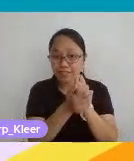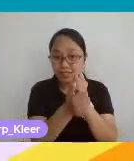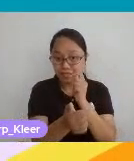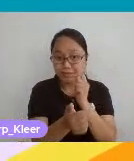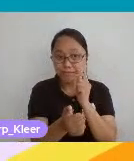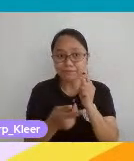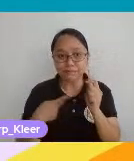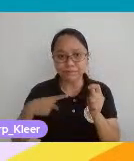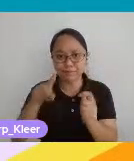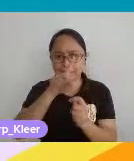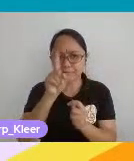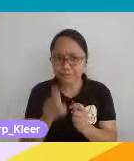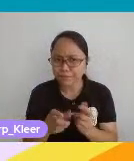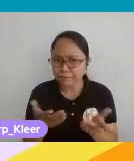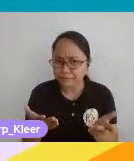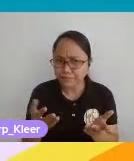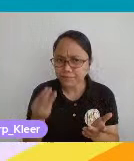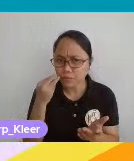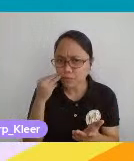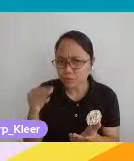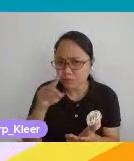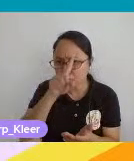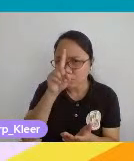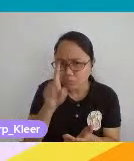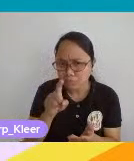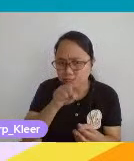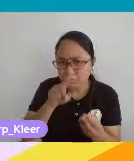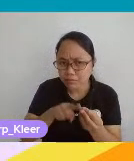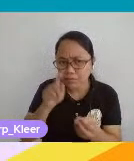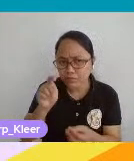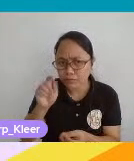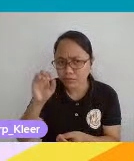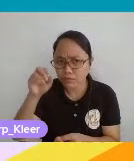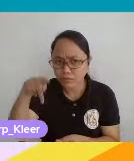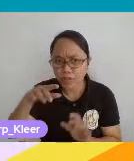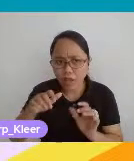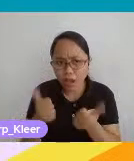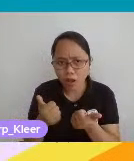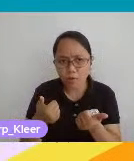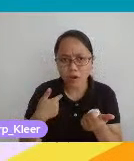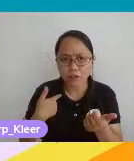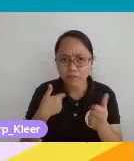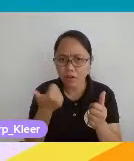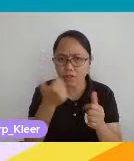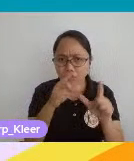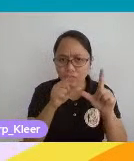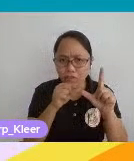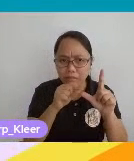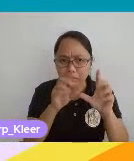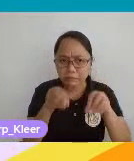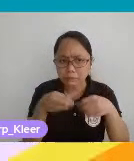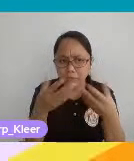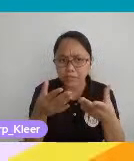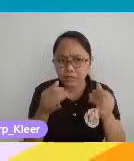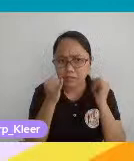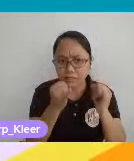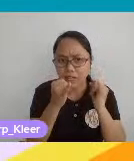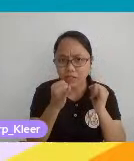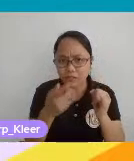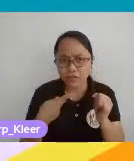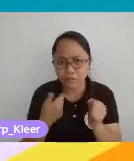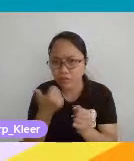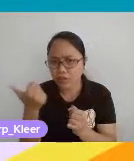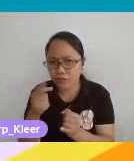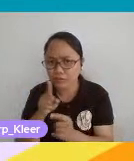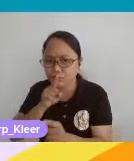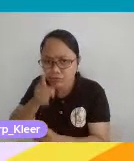question regarding TOP, paano po yung iba na link na pinrovide po ng instructor? Iba na po sa actual na naglo-load pag inopen po yung